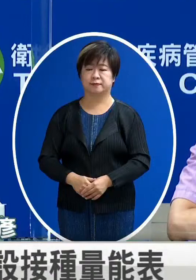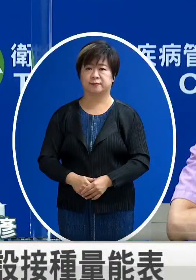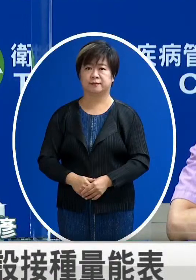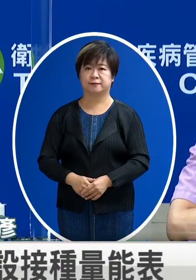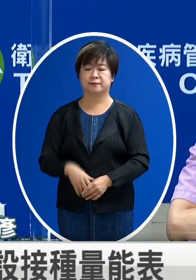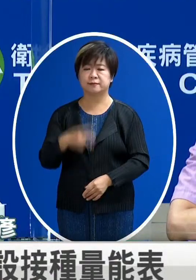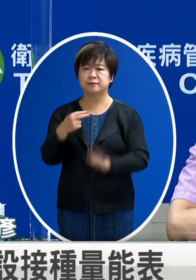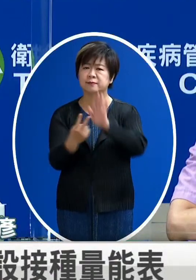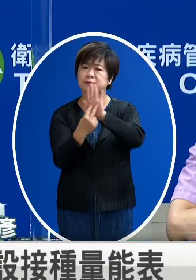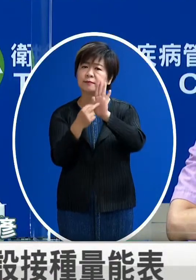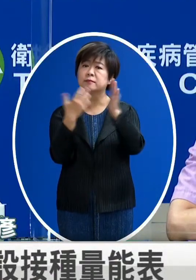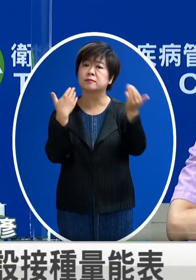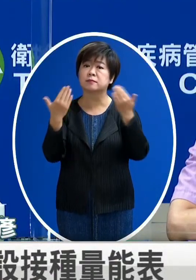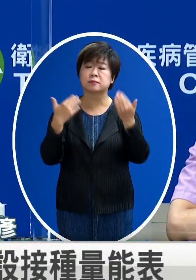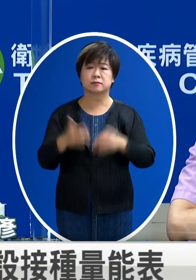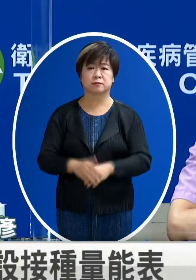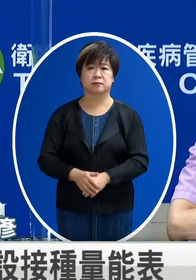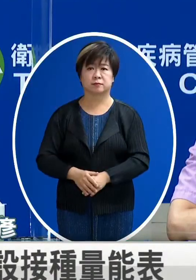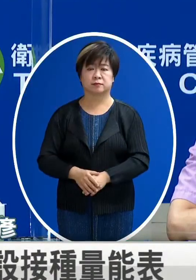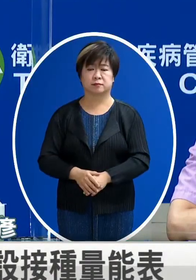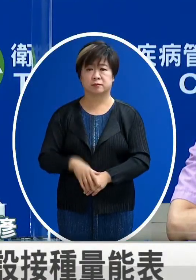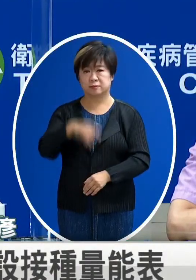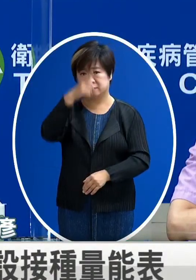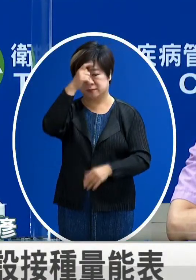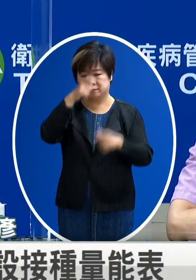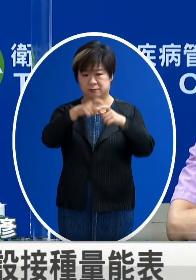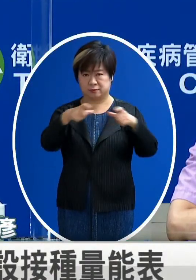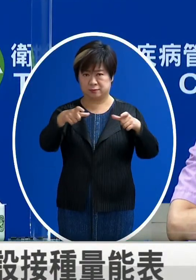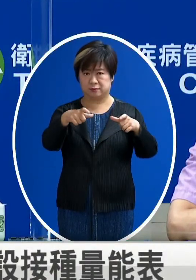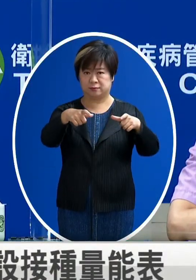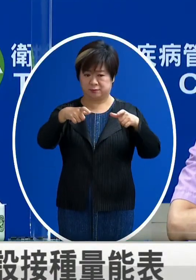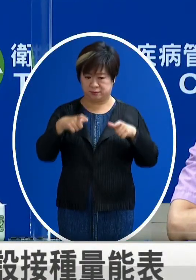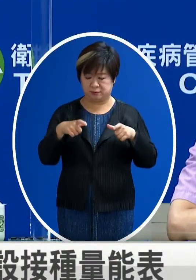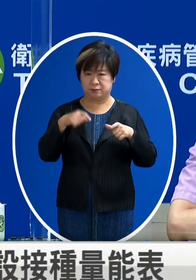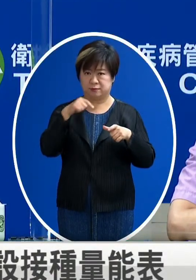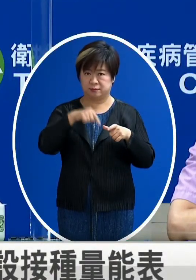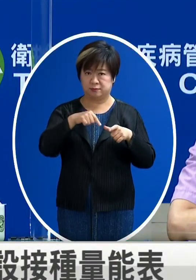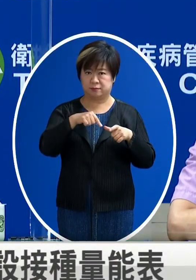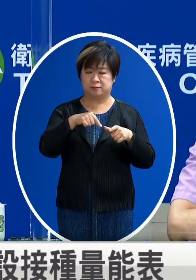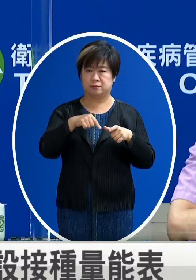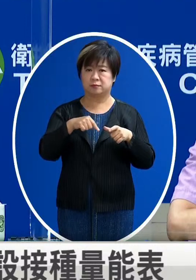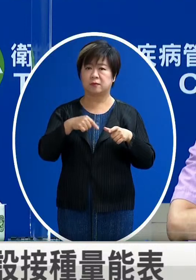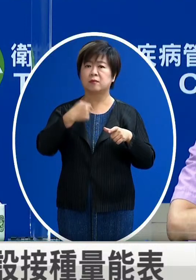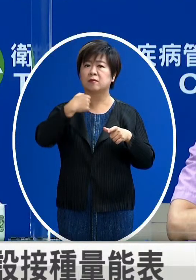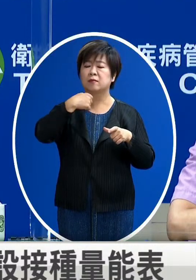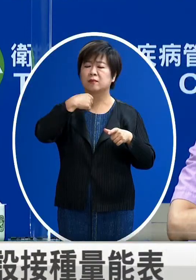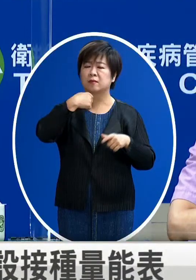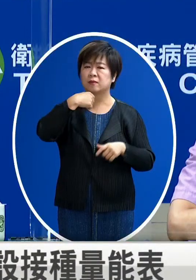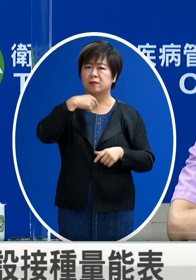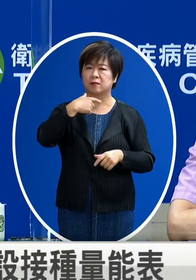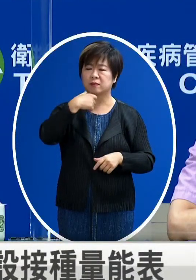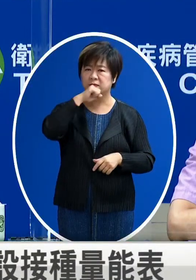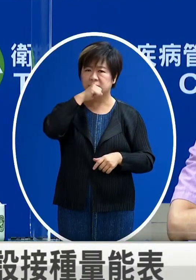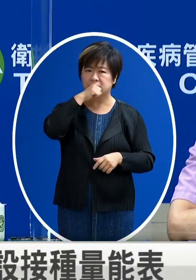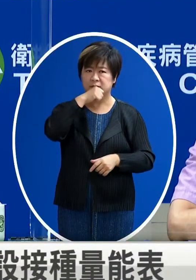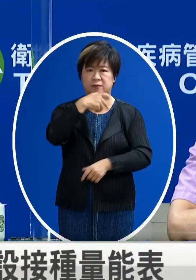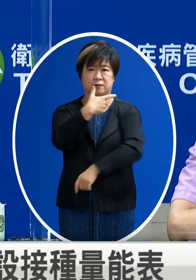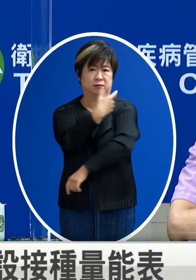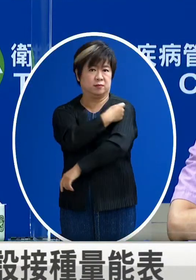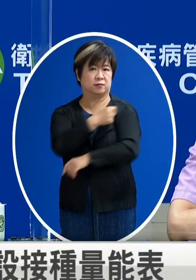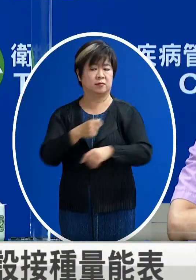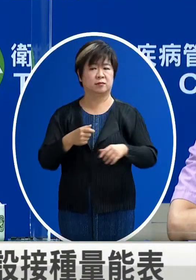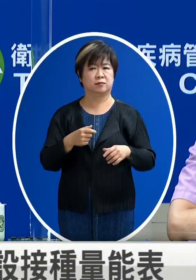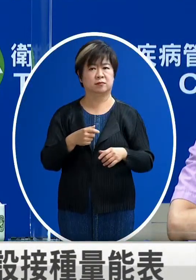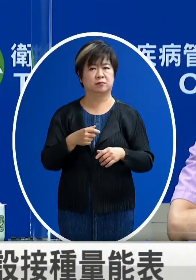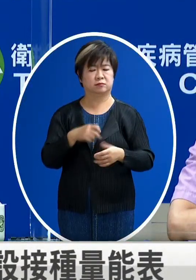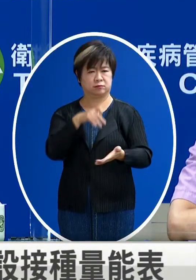问题讲清楚一点？ 就是取得黄卡，然后上面也有载明非国内有开放接种疫苗的这个民